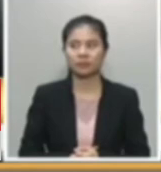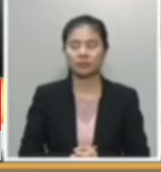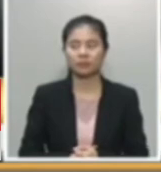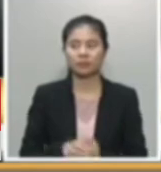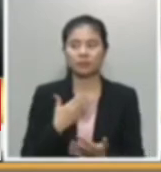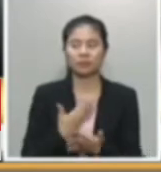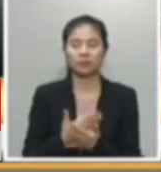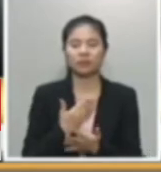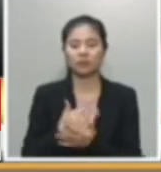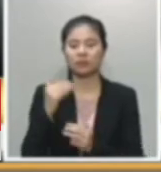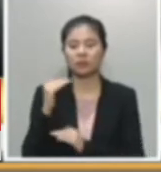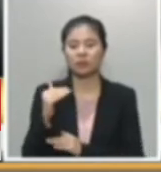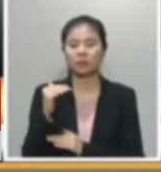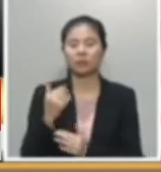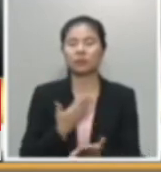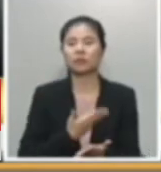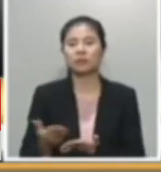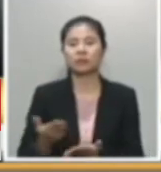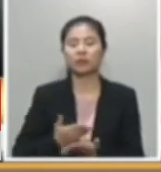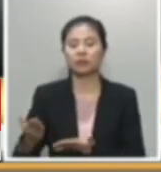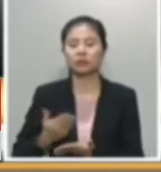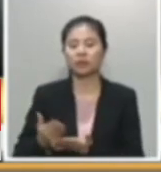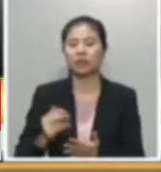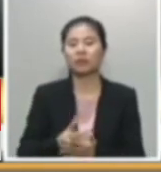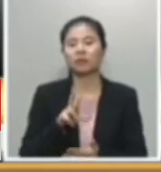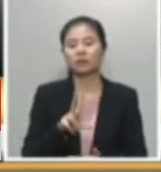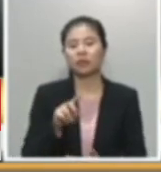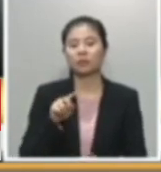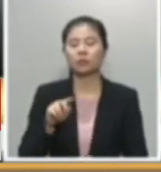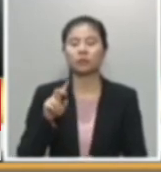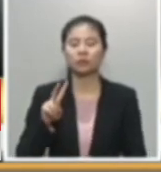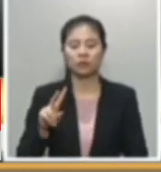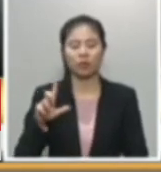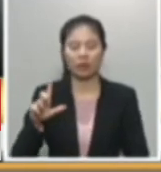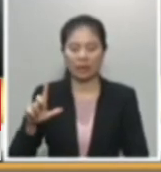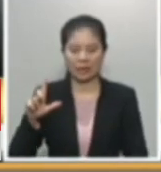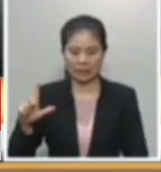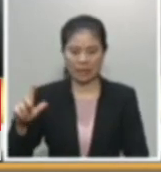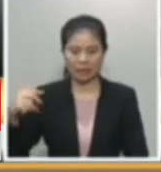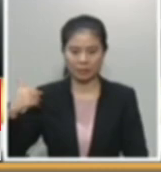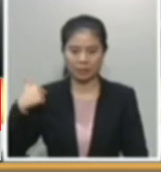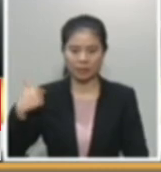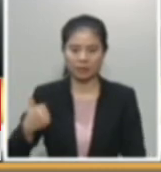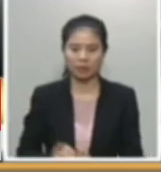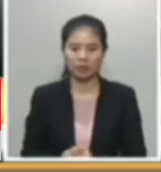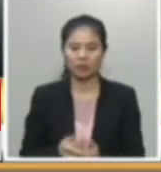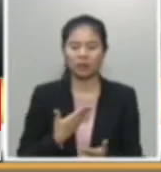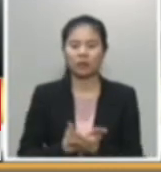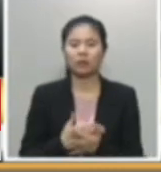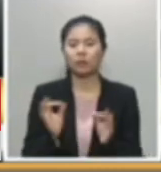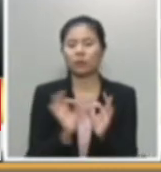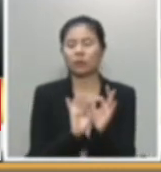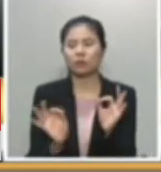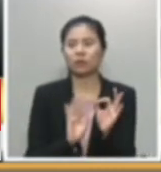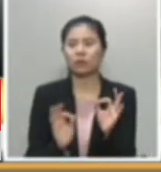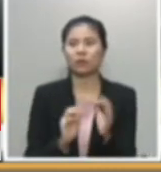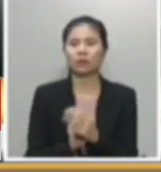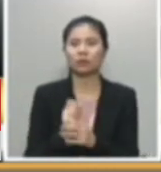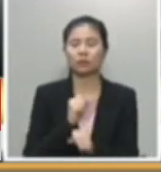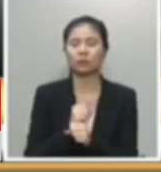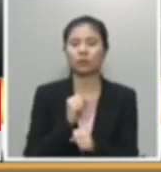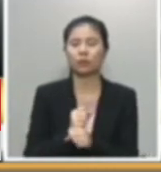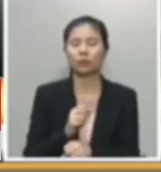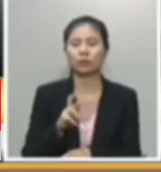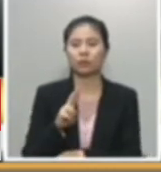กำหนดวงเงินงบประมาณรายจ่าย 3.2 ล้านล้านบาทในรายละเอียดข้อความตอนหนึ่งระบุว่